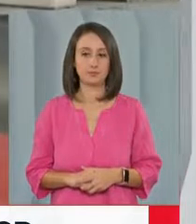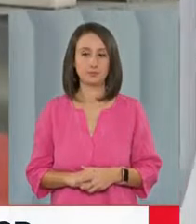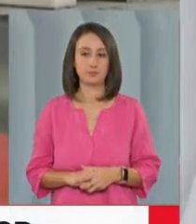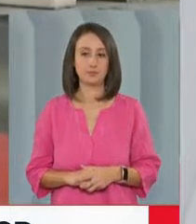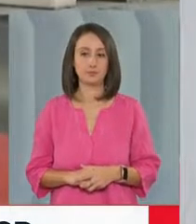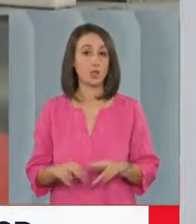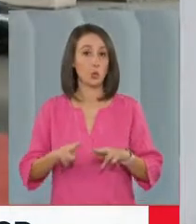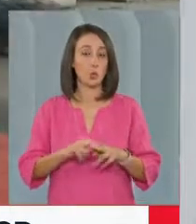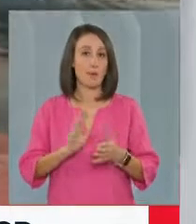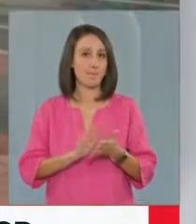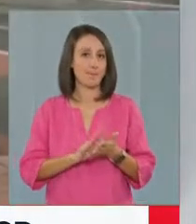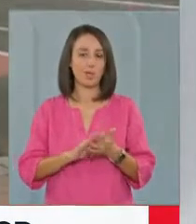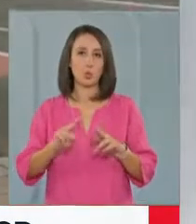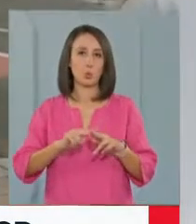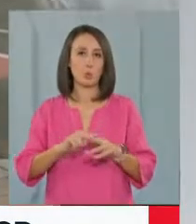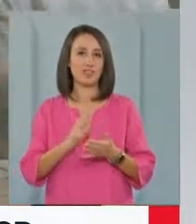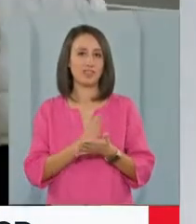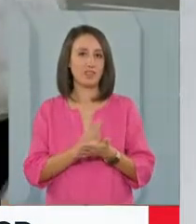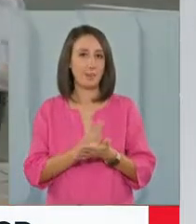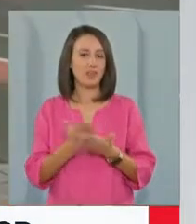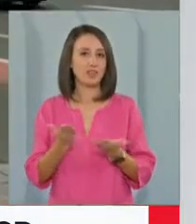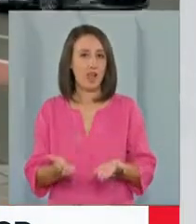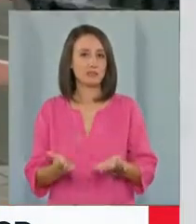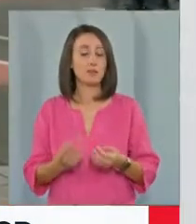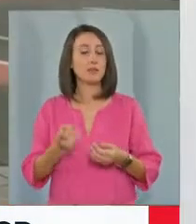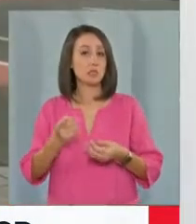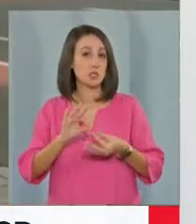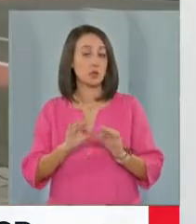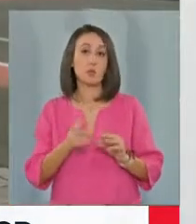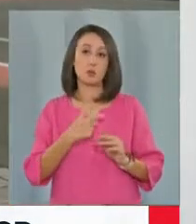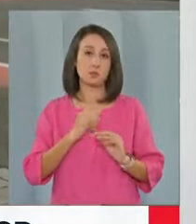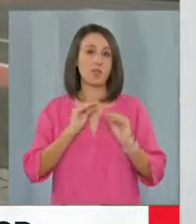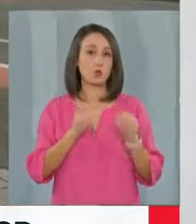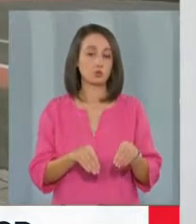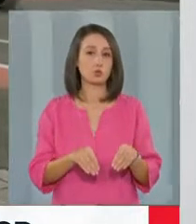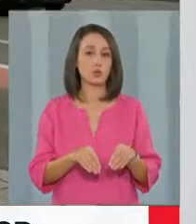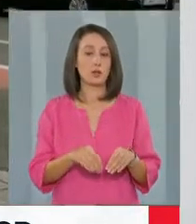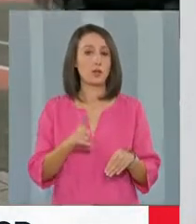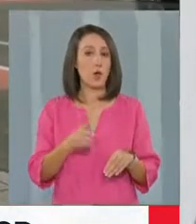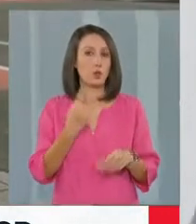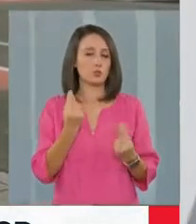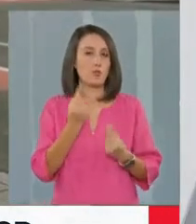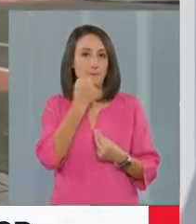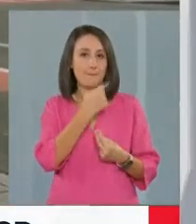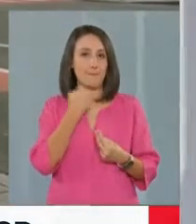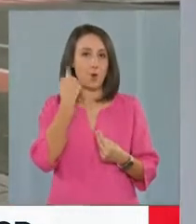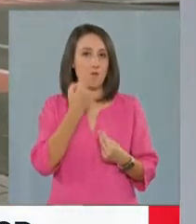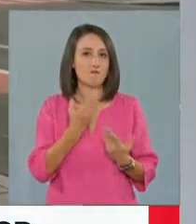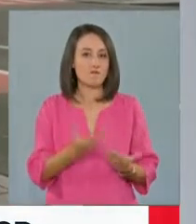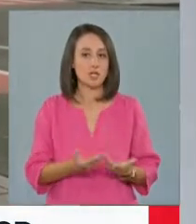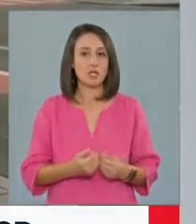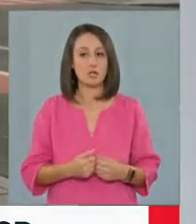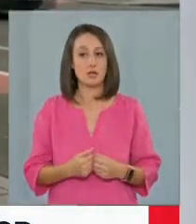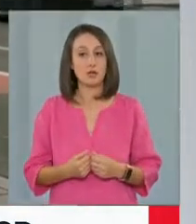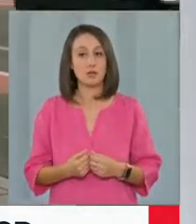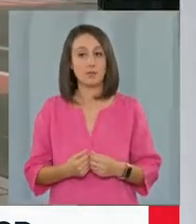cum o aplică și cum interpretează. Ca atare putem să ajungem și la o profilare